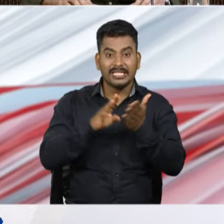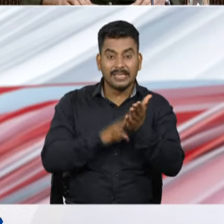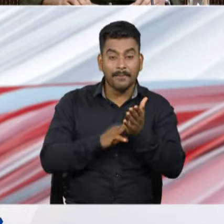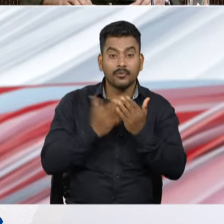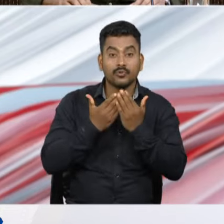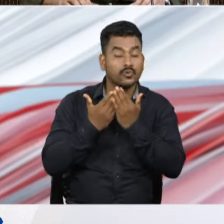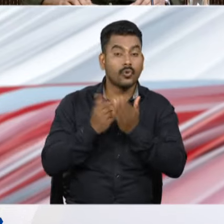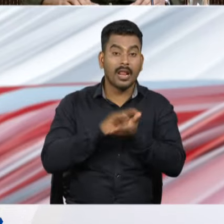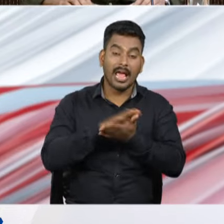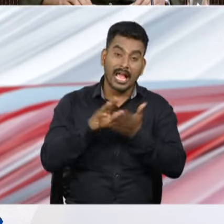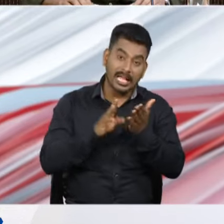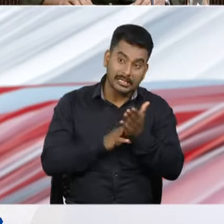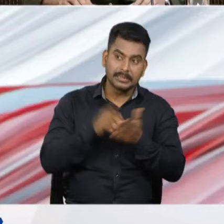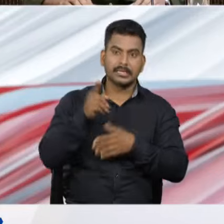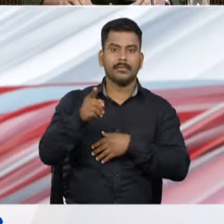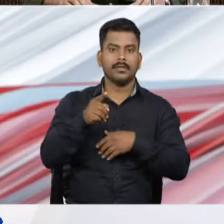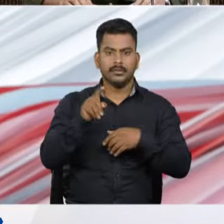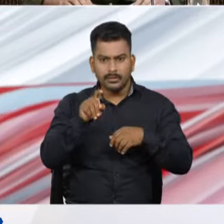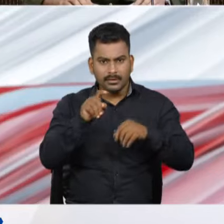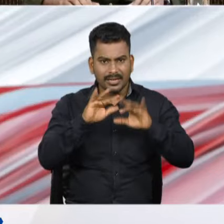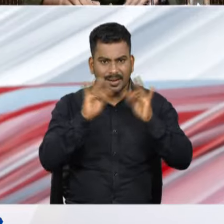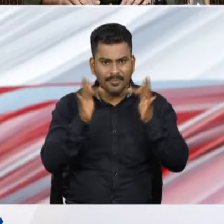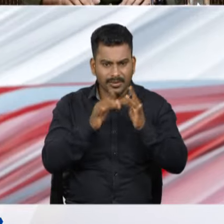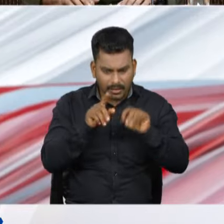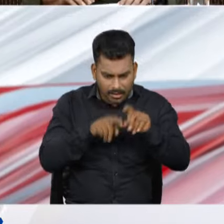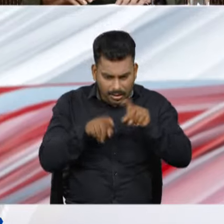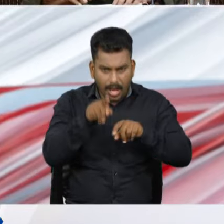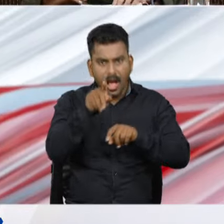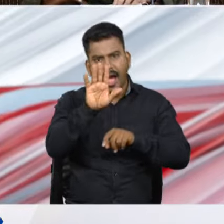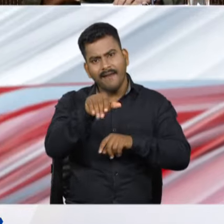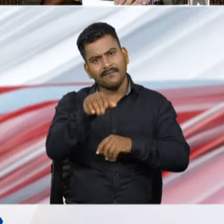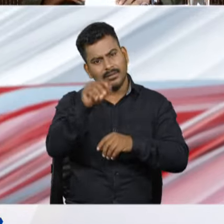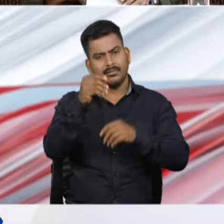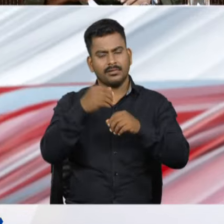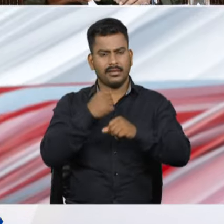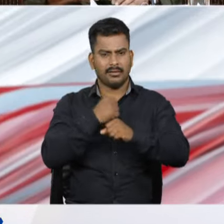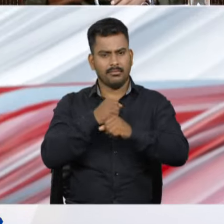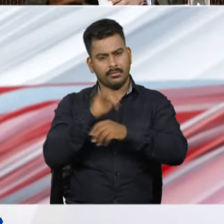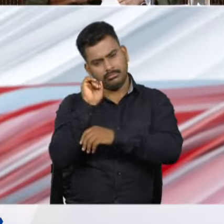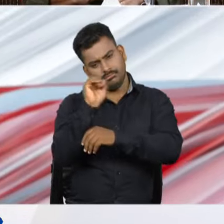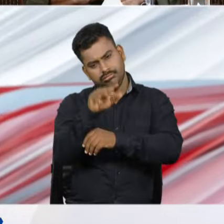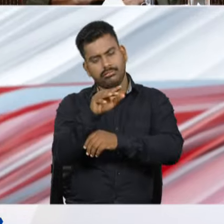പ്രഥമാധ്യാപകരുടെ ലോഗിൻ മുഖേന ലഭ്യമാക്കാനുള്ള നടപടികൾ സ്വീകരിച്ചു വരികയാണ്.